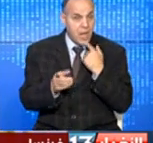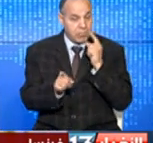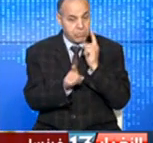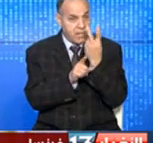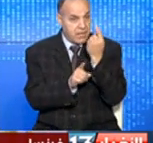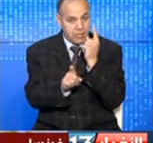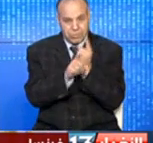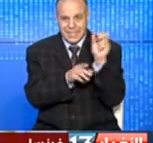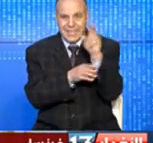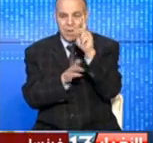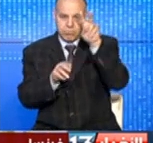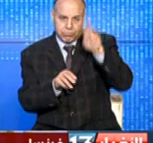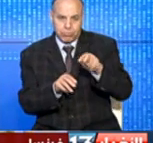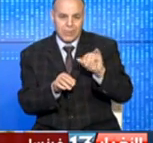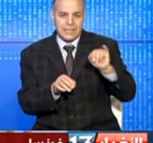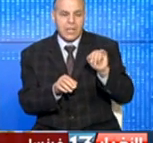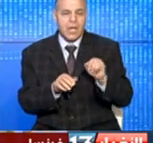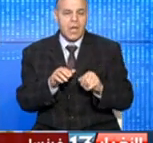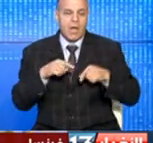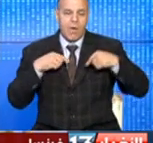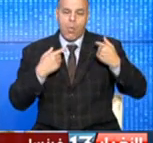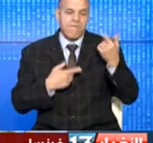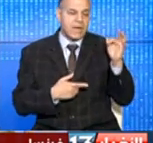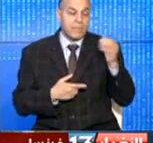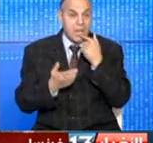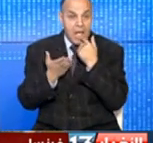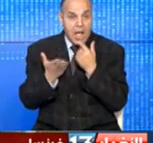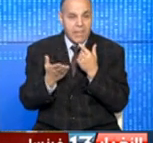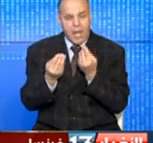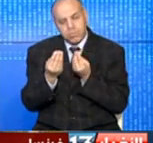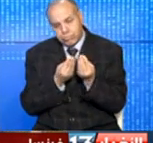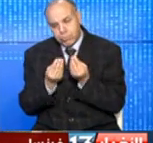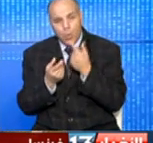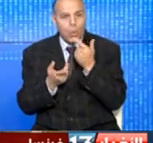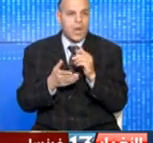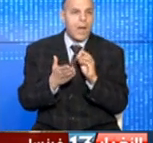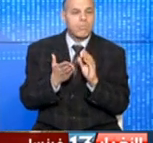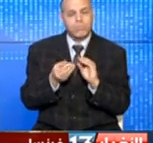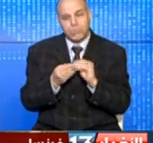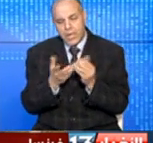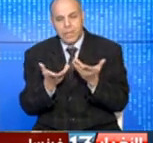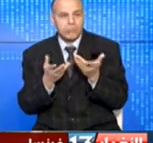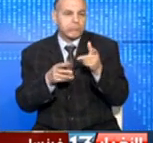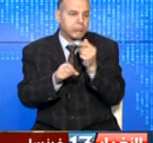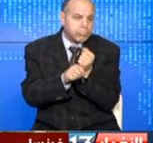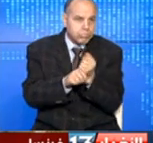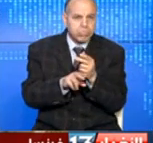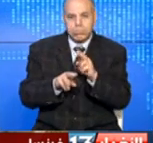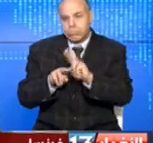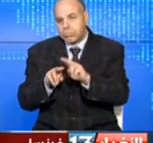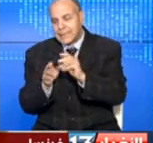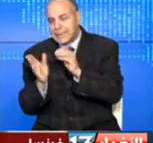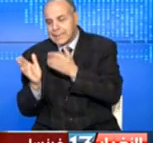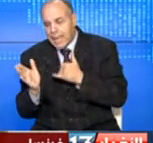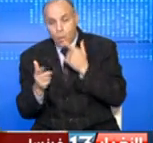اليوم الثاني للزيارة الرسمية التي يؤديها إلى فرنسا، ودار الحديث حول أبرز مشاغلهم وكيفية تعزيز المنظومة